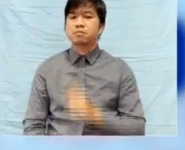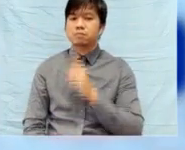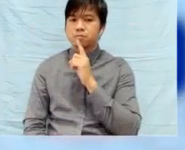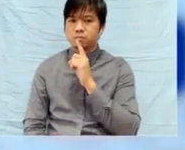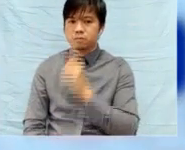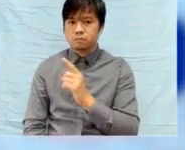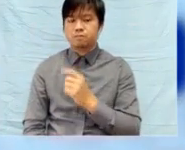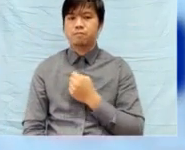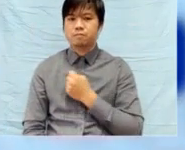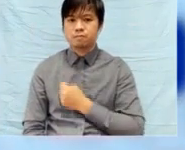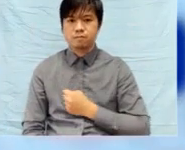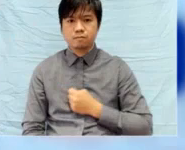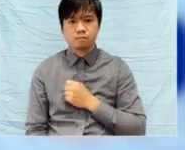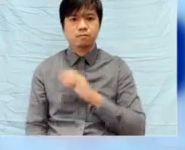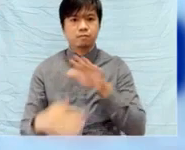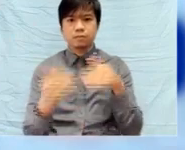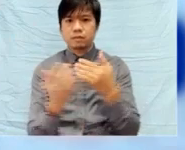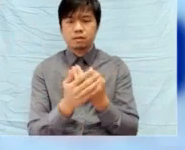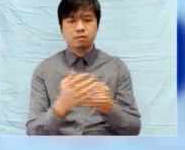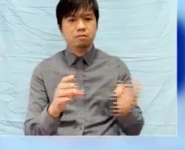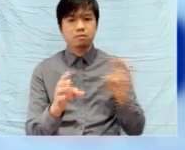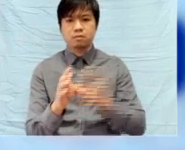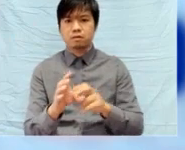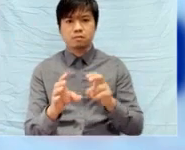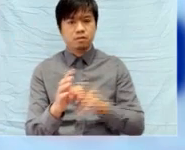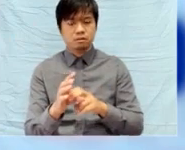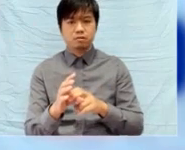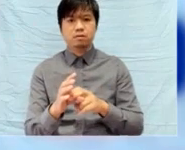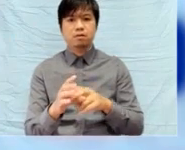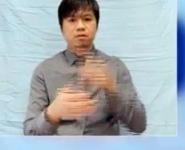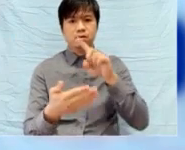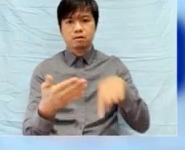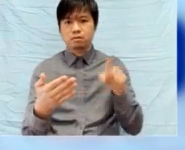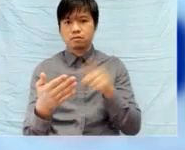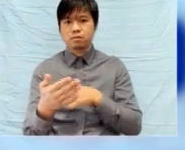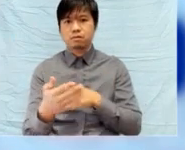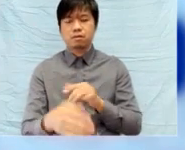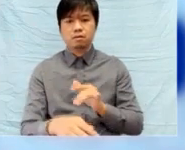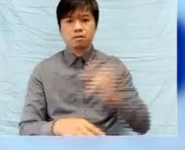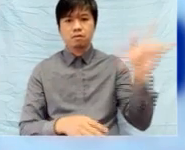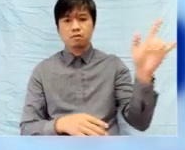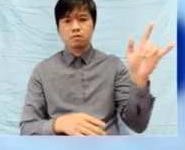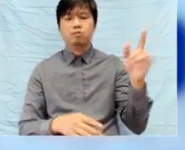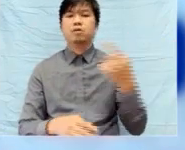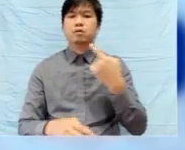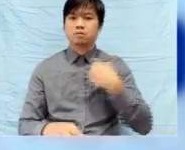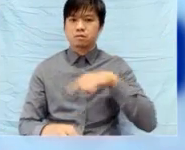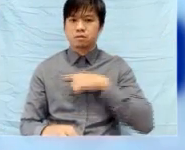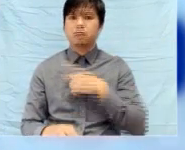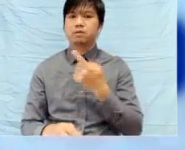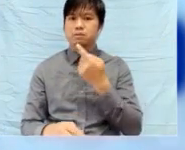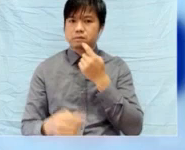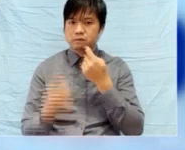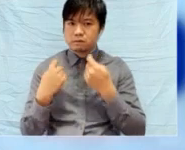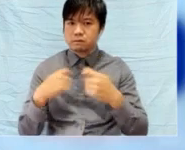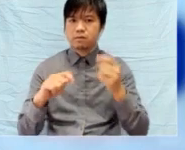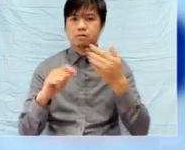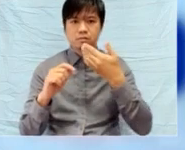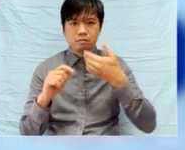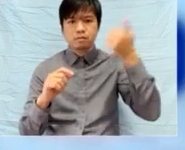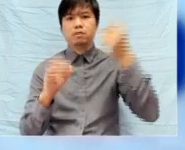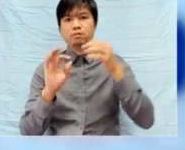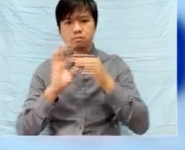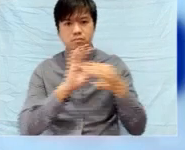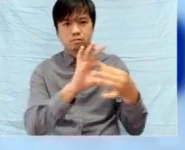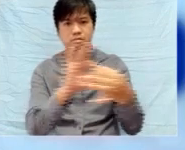affected yesterday. And we really tried our best in coordination with the